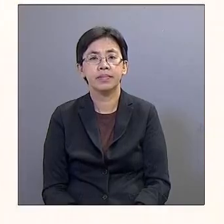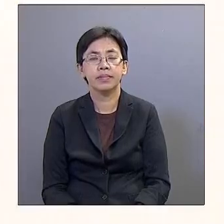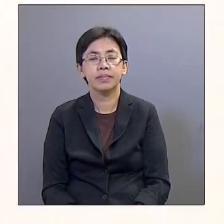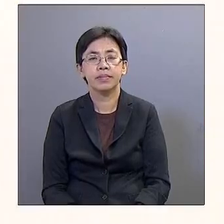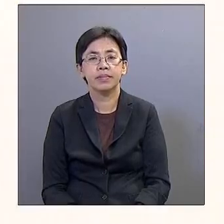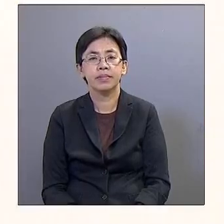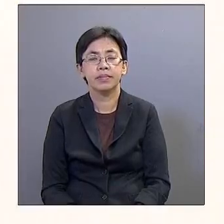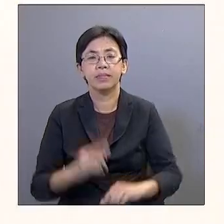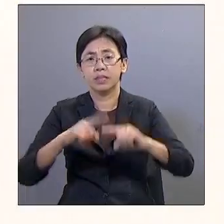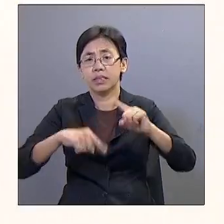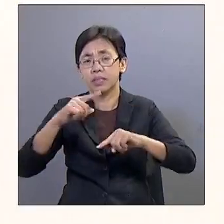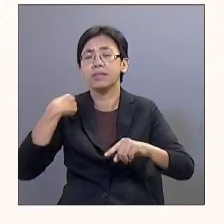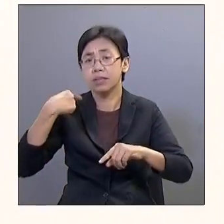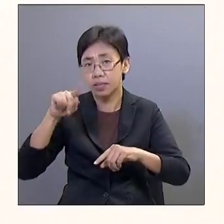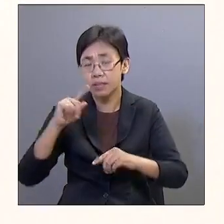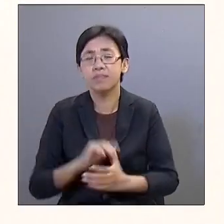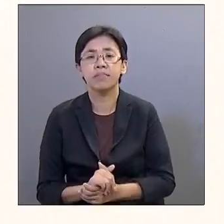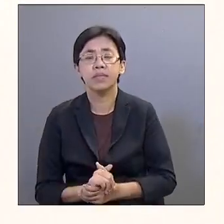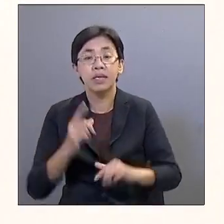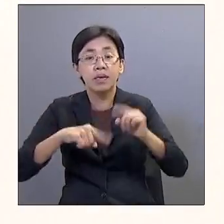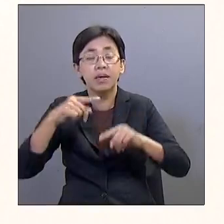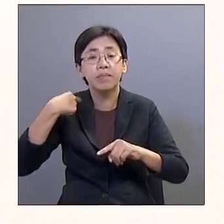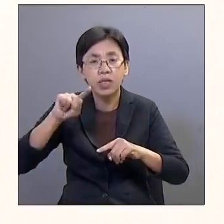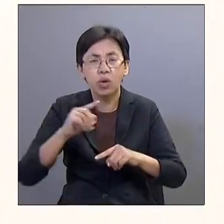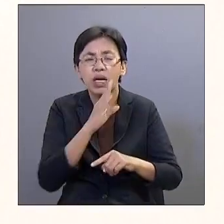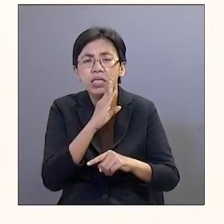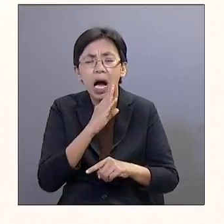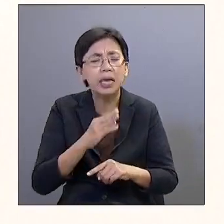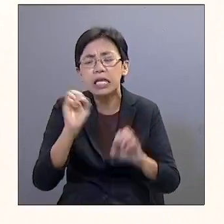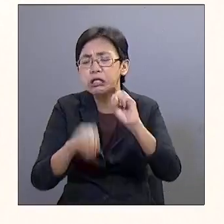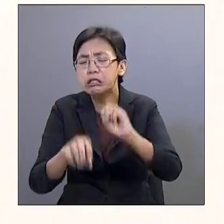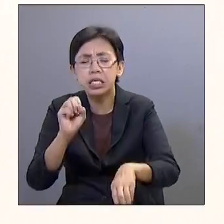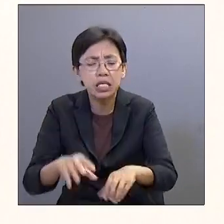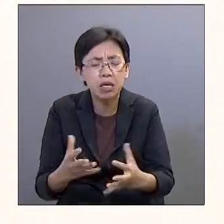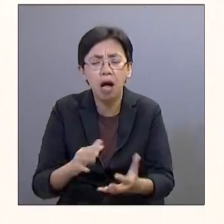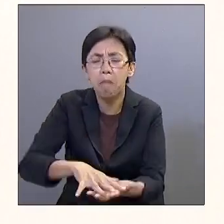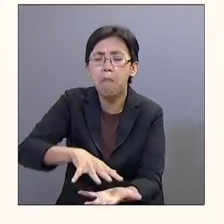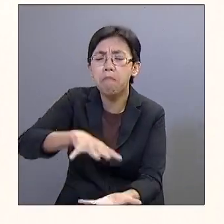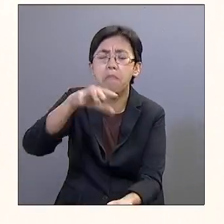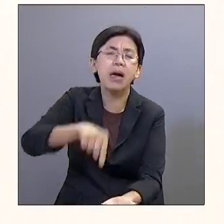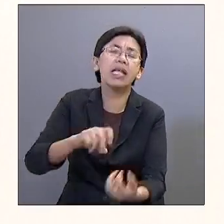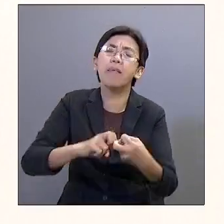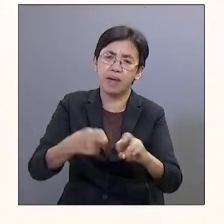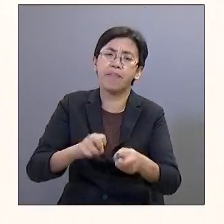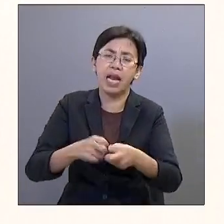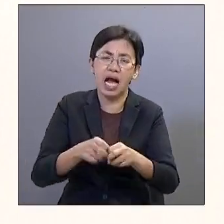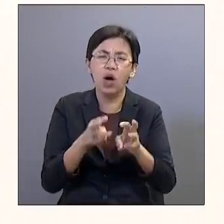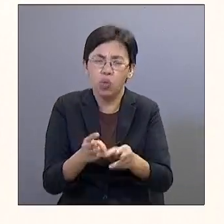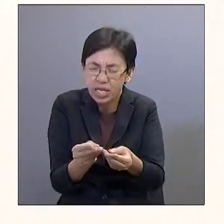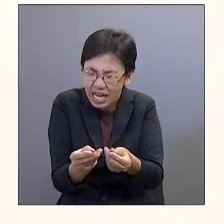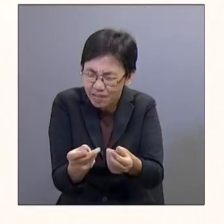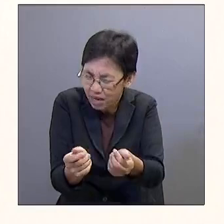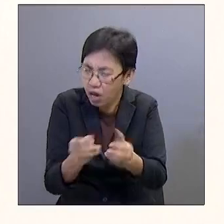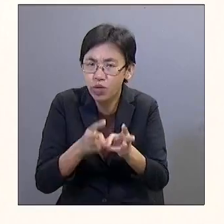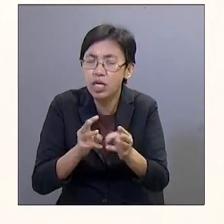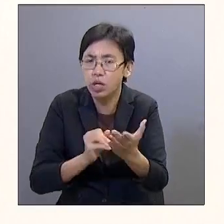จริงๆแล้วพลาสติกนั้นก็มีประโยชน์นะครับแต่ว่าการใช้งานไม่ถูกวิธีหรือการกำจัดมันไม่ถูกวิธีนี่แหละครับที่ทำลายโลกของเราใบนี้จริ